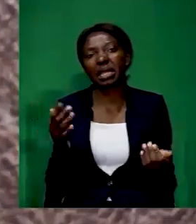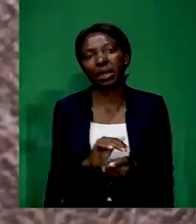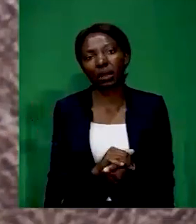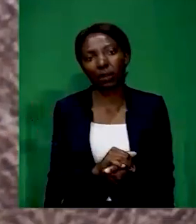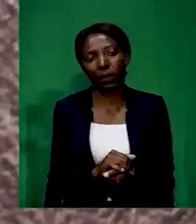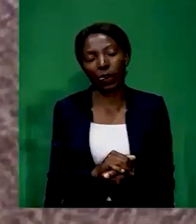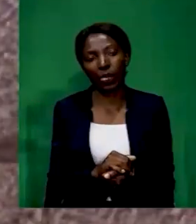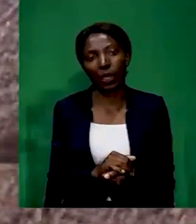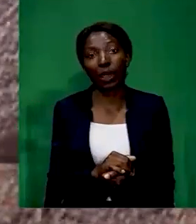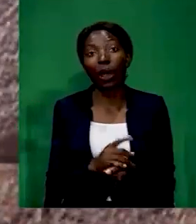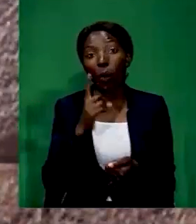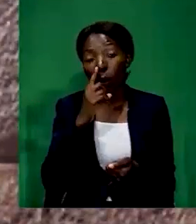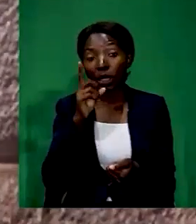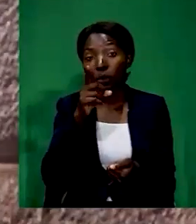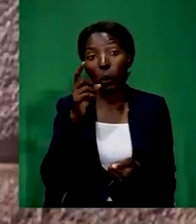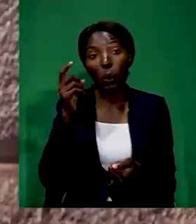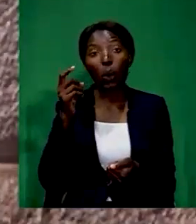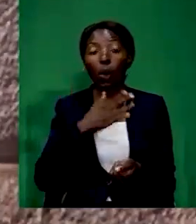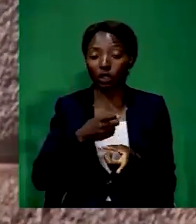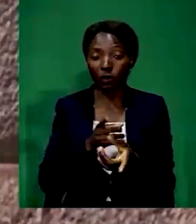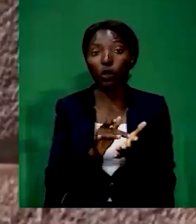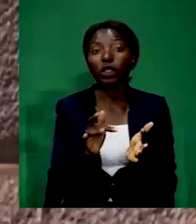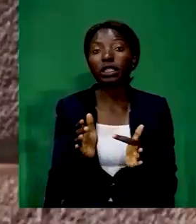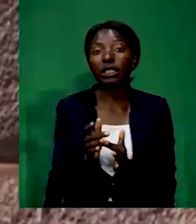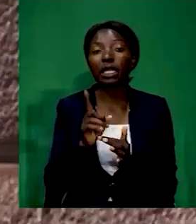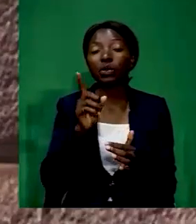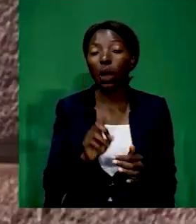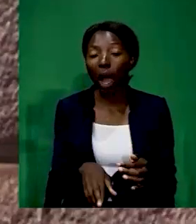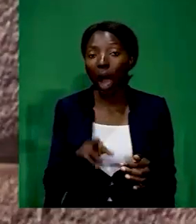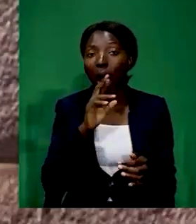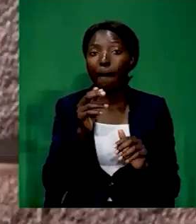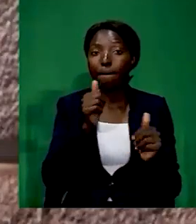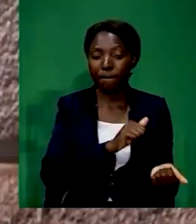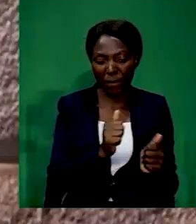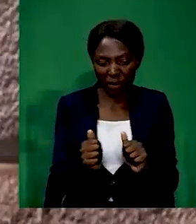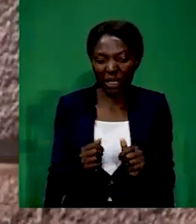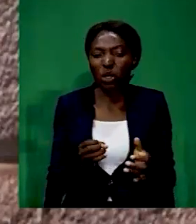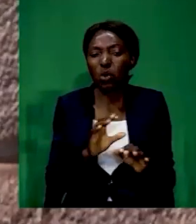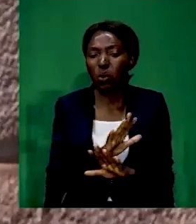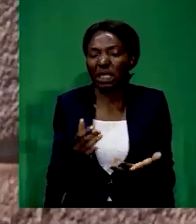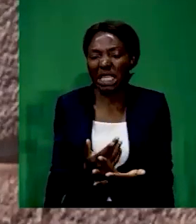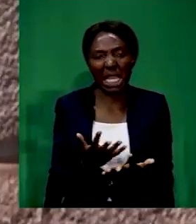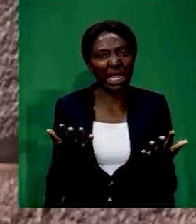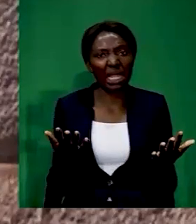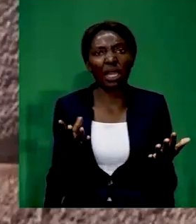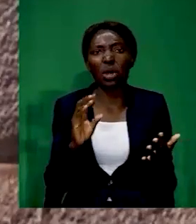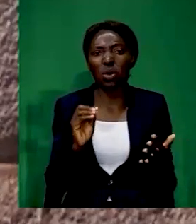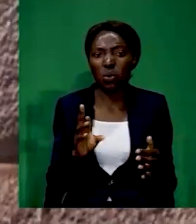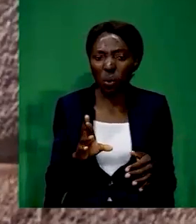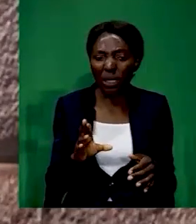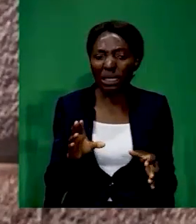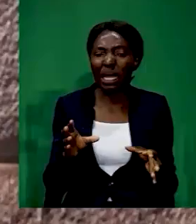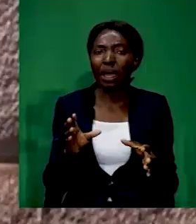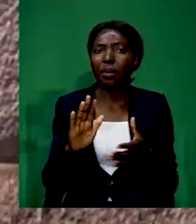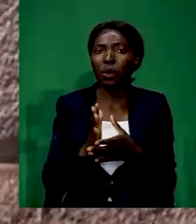madiro ajojina kana munhu wafunga kutevera Mwari unobhabhatidzwa kwete nenzira yaunoda kwete nenzira yemukuru wechechi